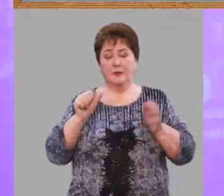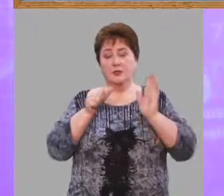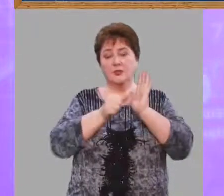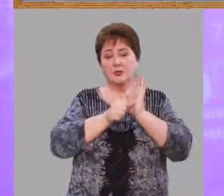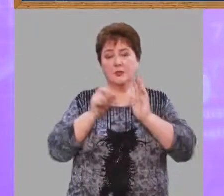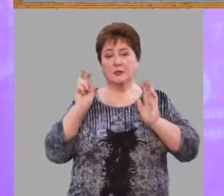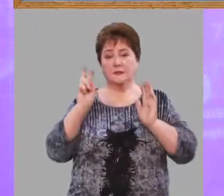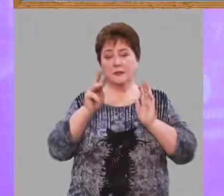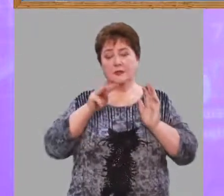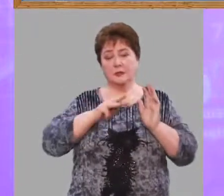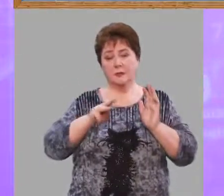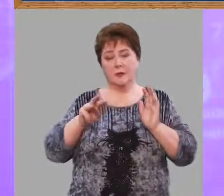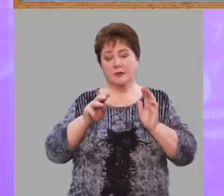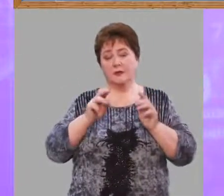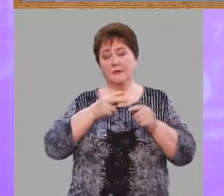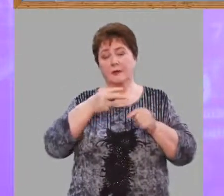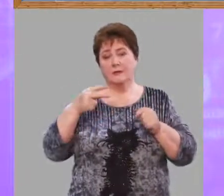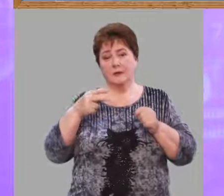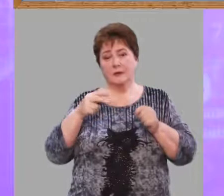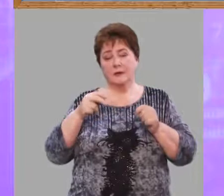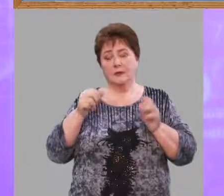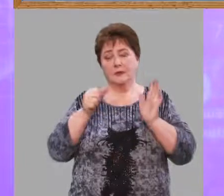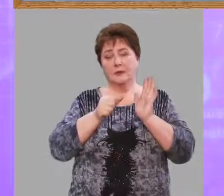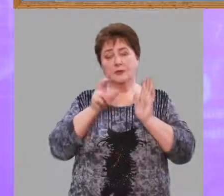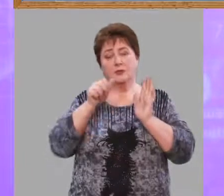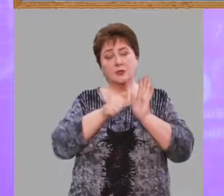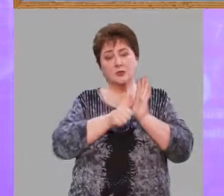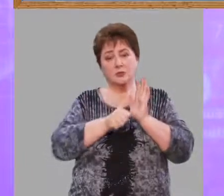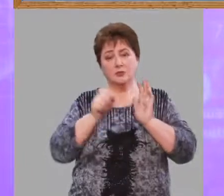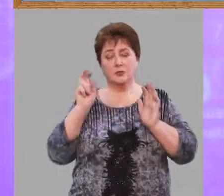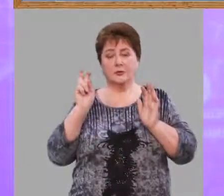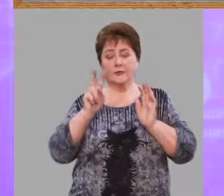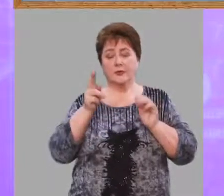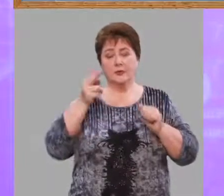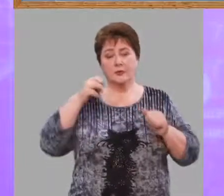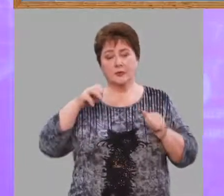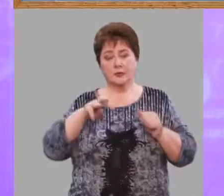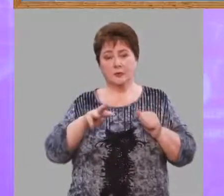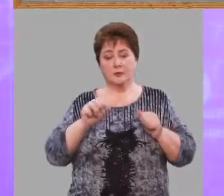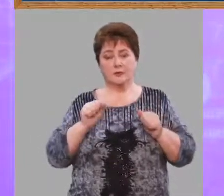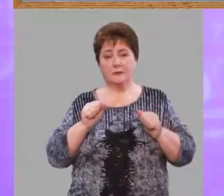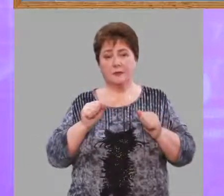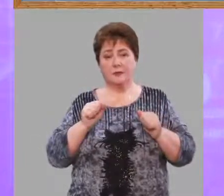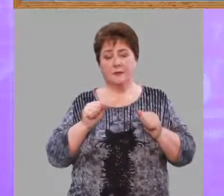6 квадратных метров равны 600 квадратных дециметров.